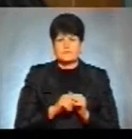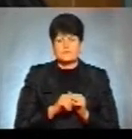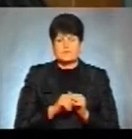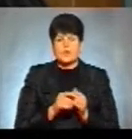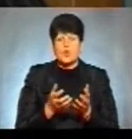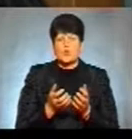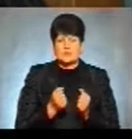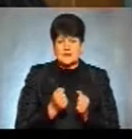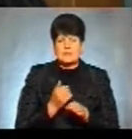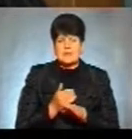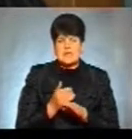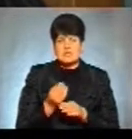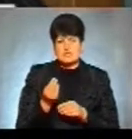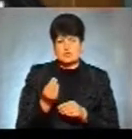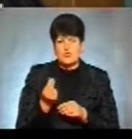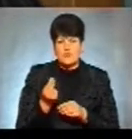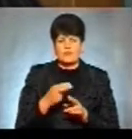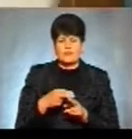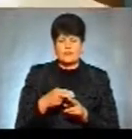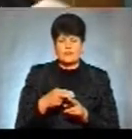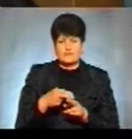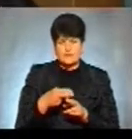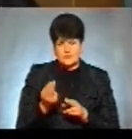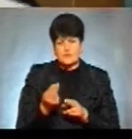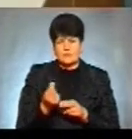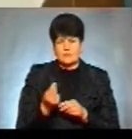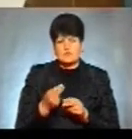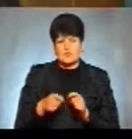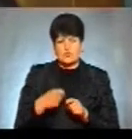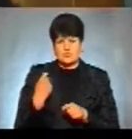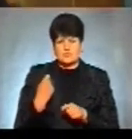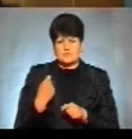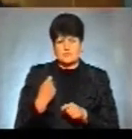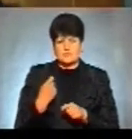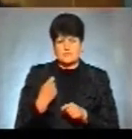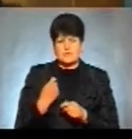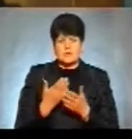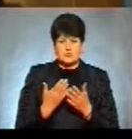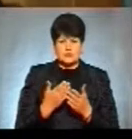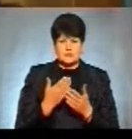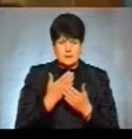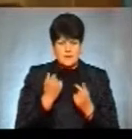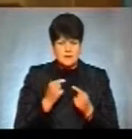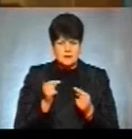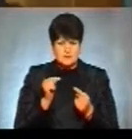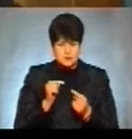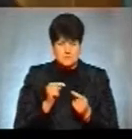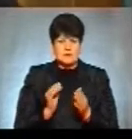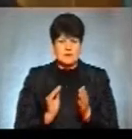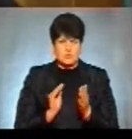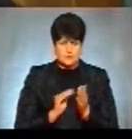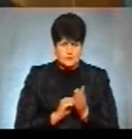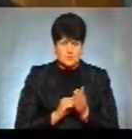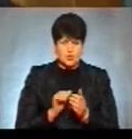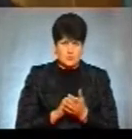отримали часткове відшкодування за подіяне кримінальне правопорушення шкоди. Якщо немає заперечень, суд долучить вказаний